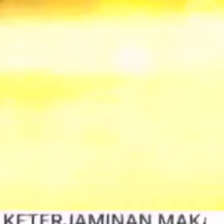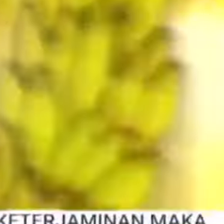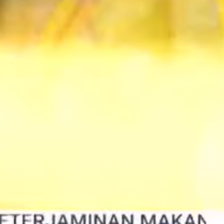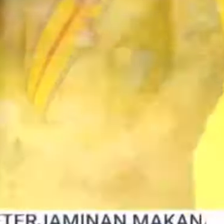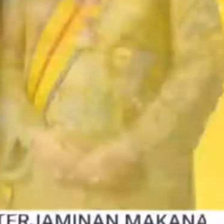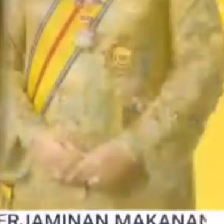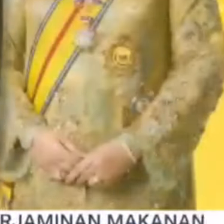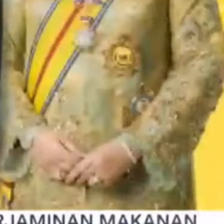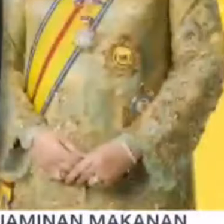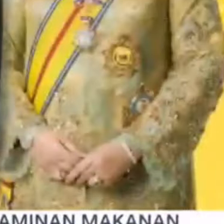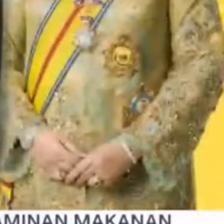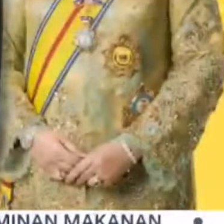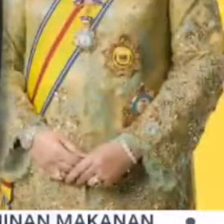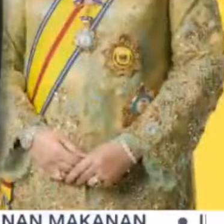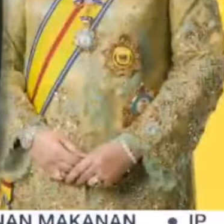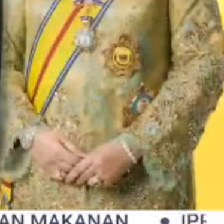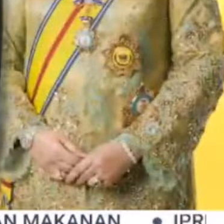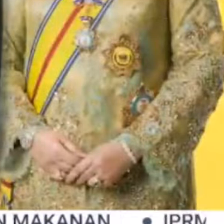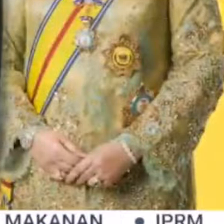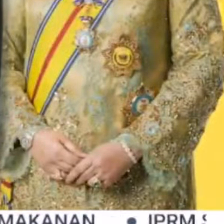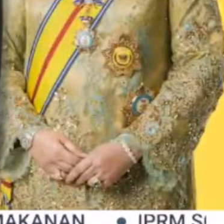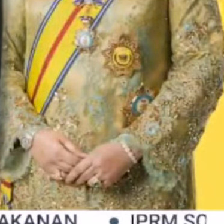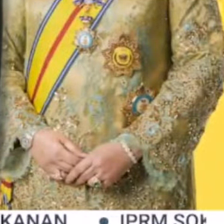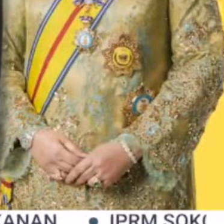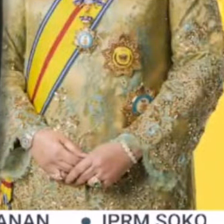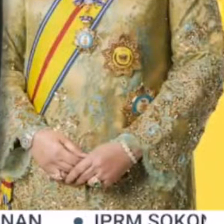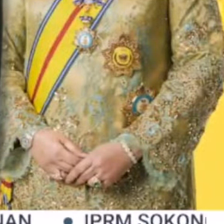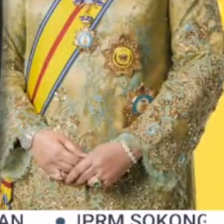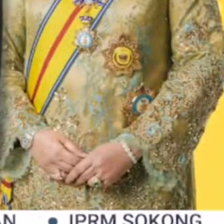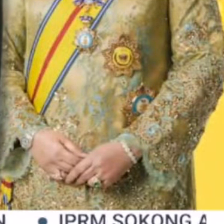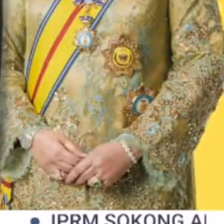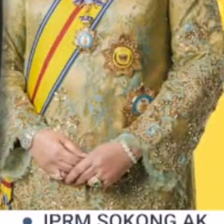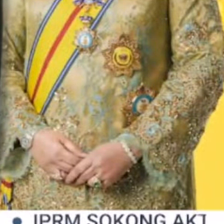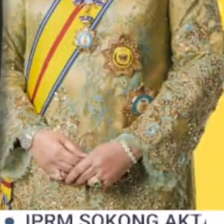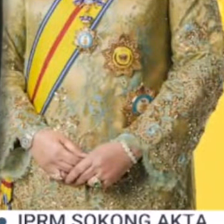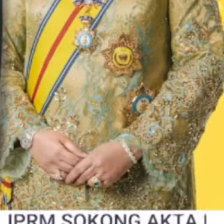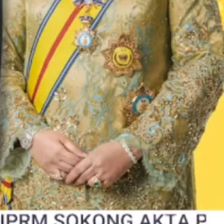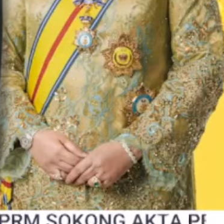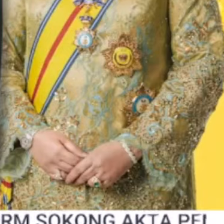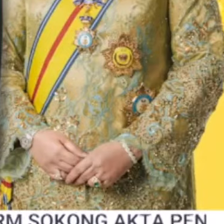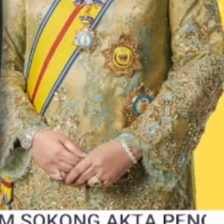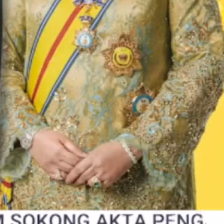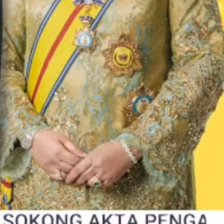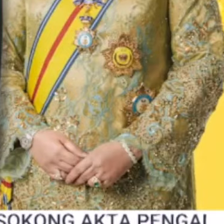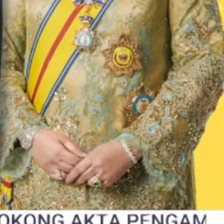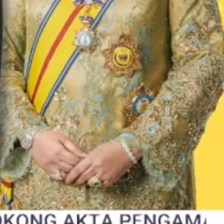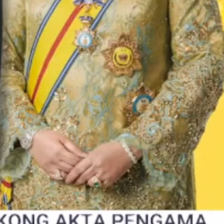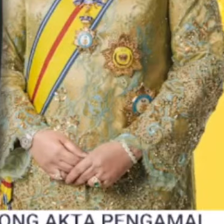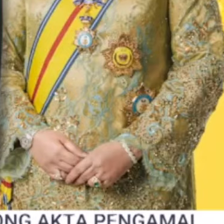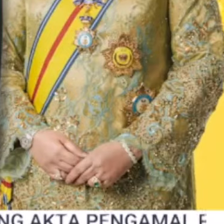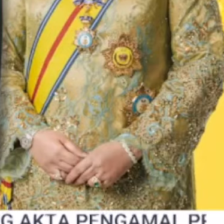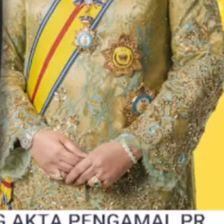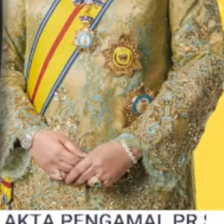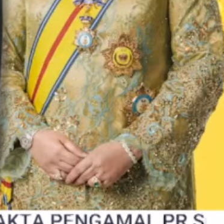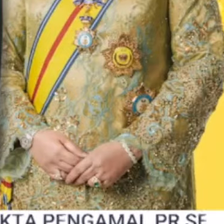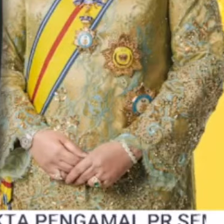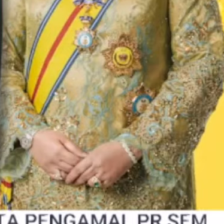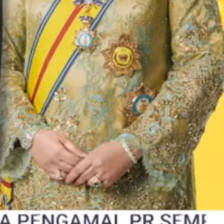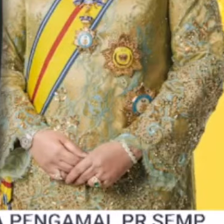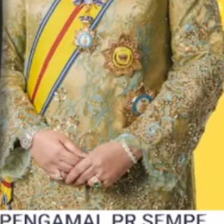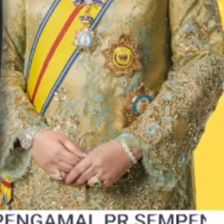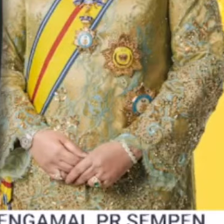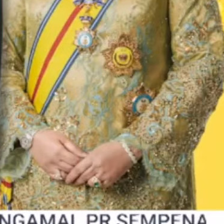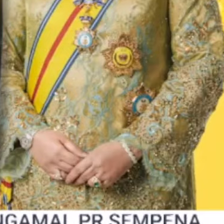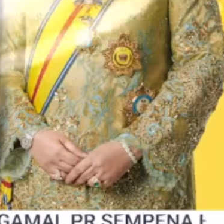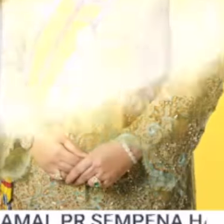Saksikan istiadat pertabalan ke bawah Duli Yang Maha Mulia Seri Paduka Baginda Yang di-Pertuan Agong ke-17